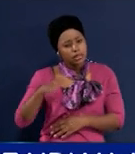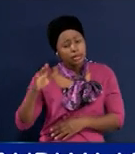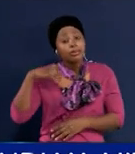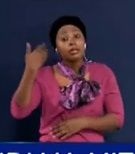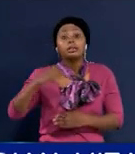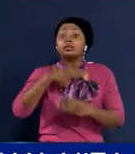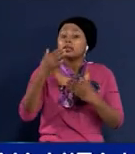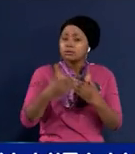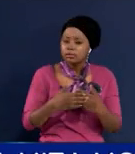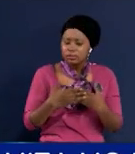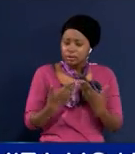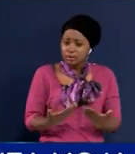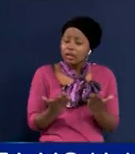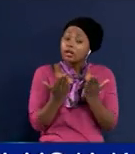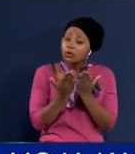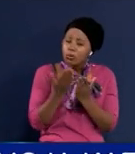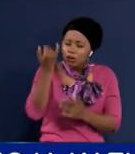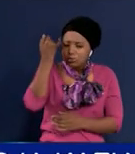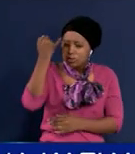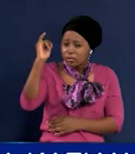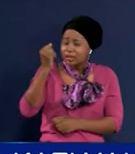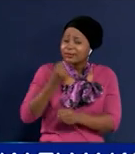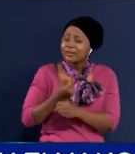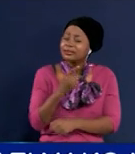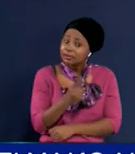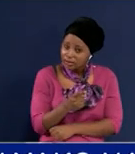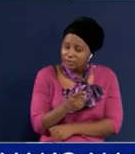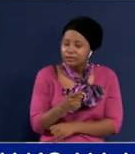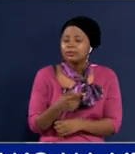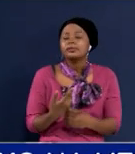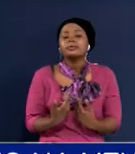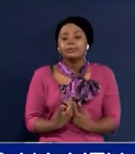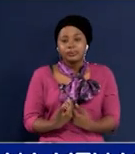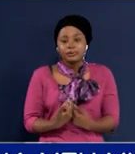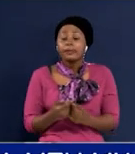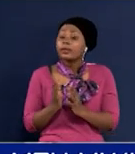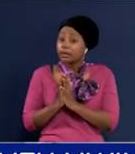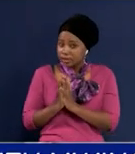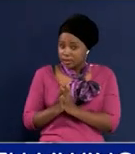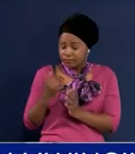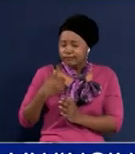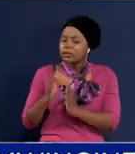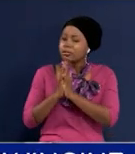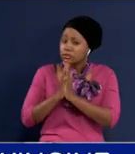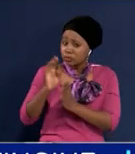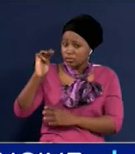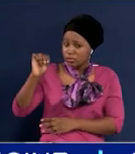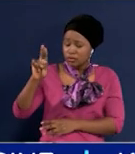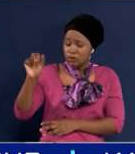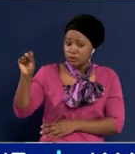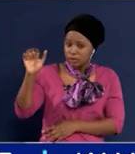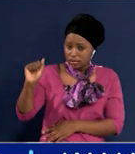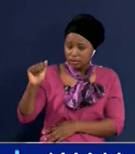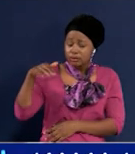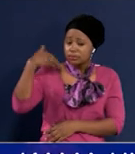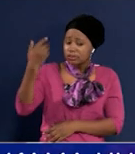kujirudia. Sasa anaomba ushauri afanye nini? Asante sana. Mimi namshukuru Musa baada ya kuona hali